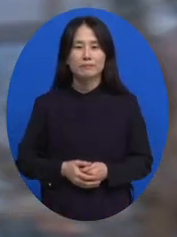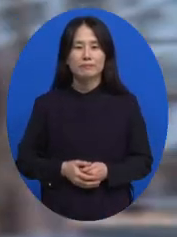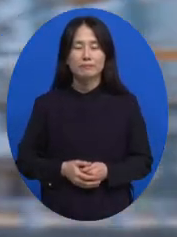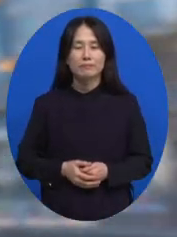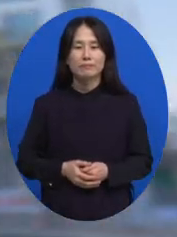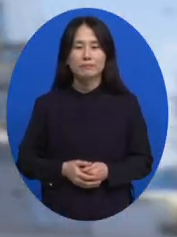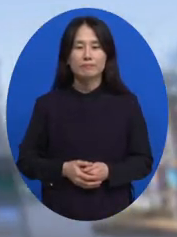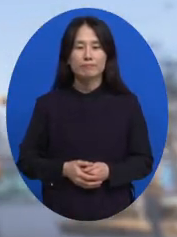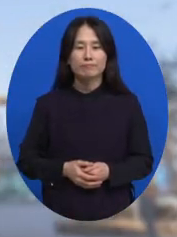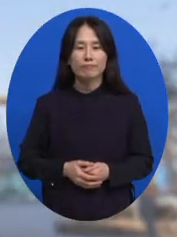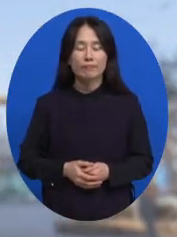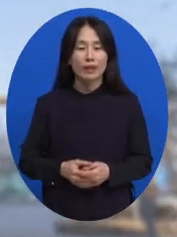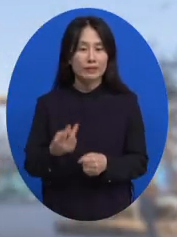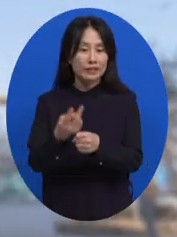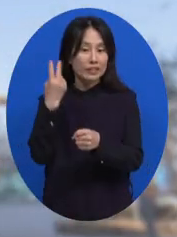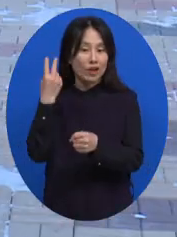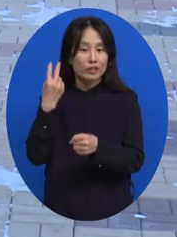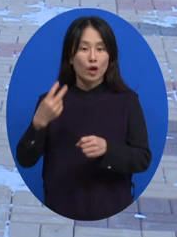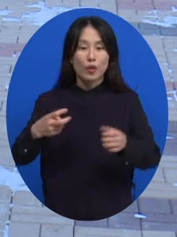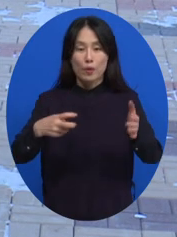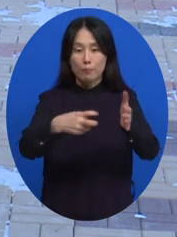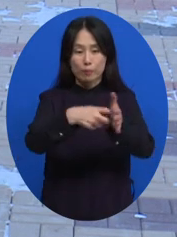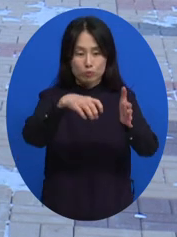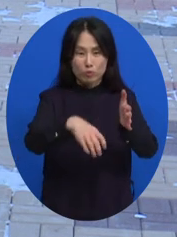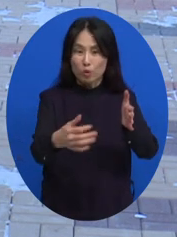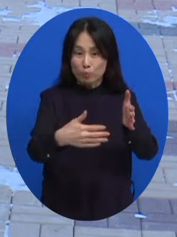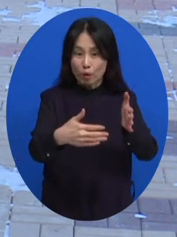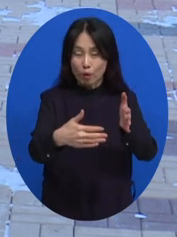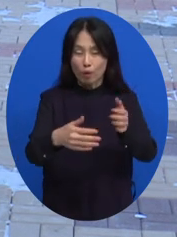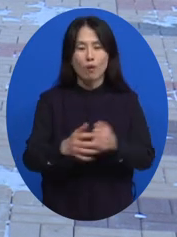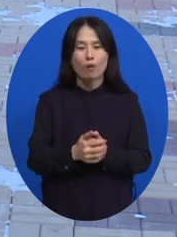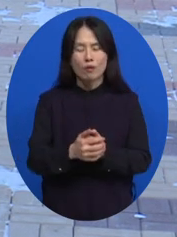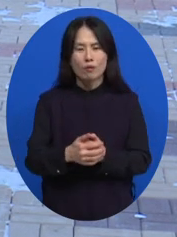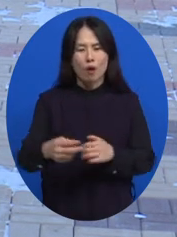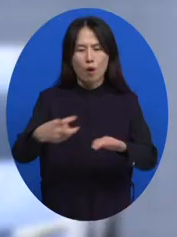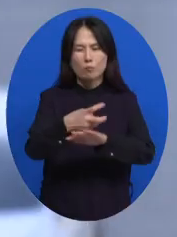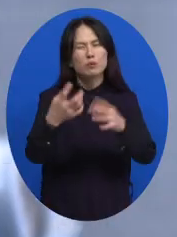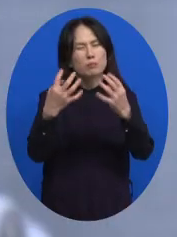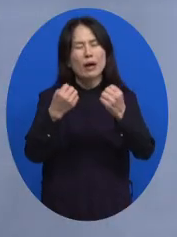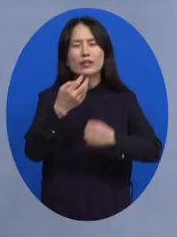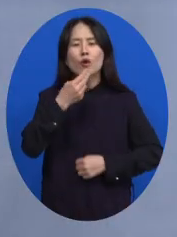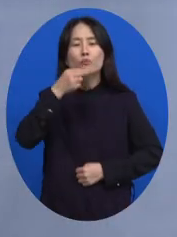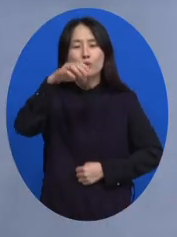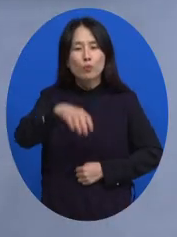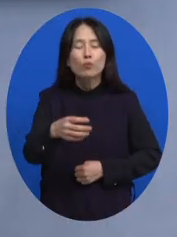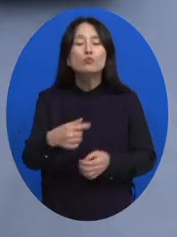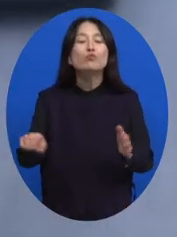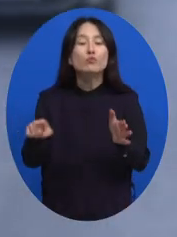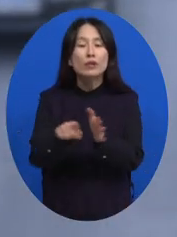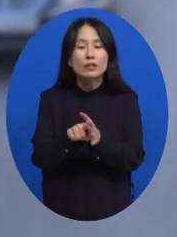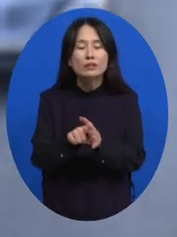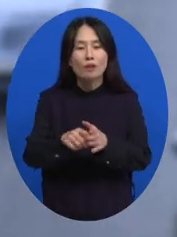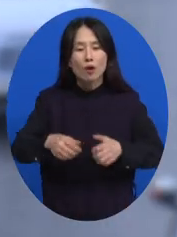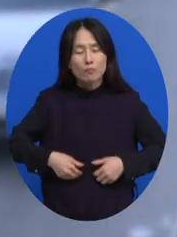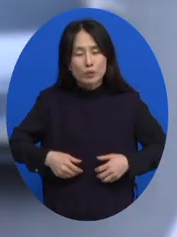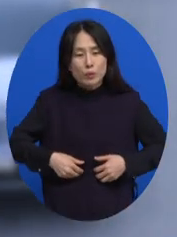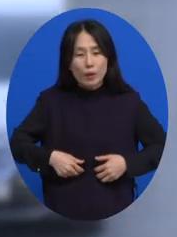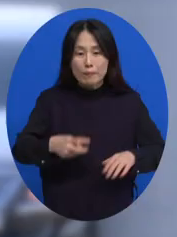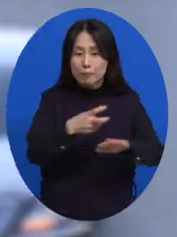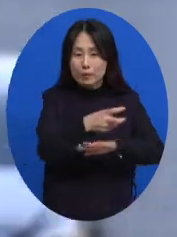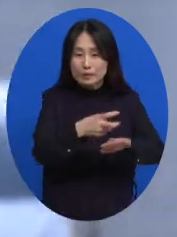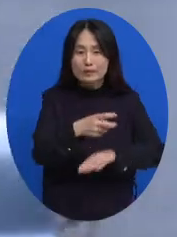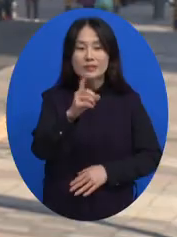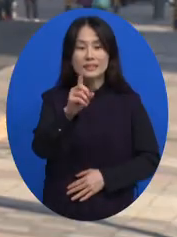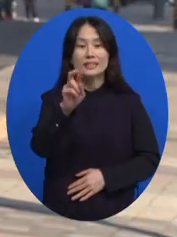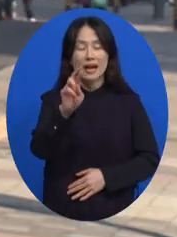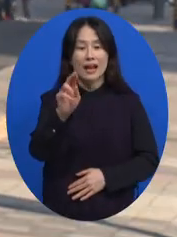경기도는 재작년 버스 정류장이 없거나 노선 버스가 자주 다니지 않는 지역을 위해 수요 응답형 버스 DRT를